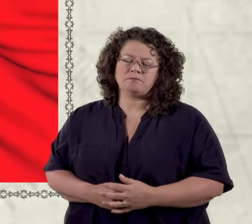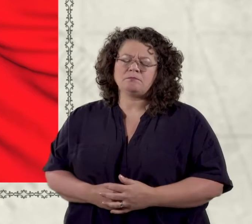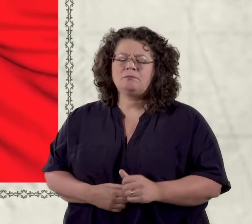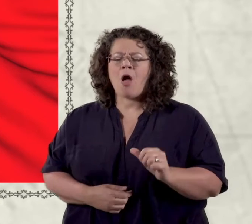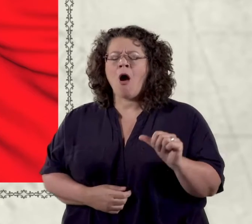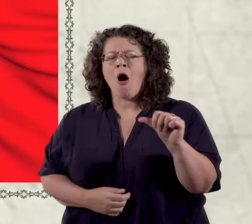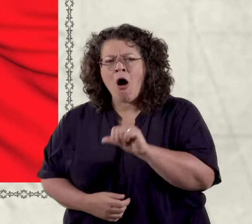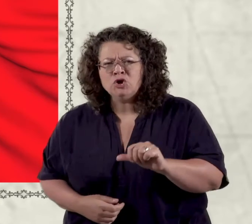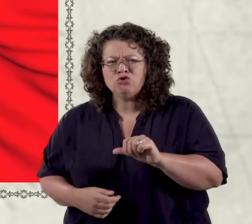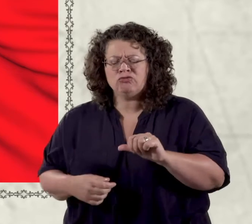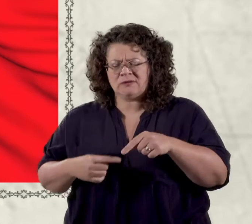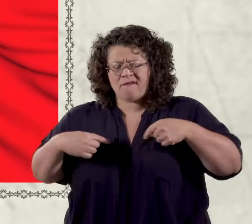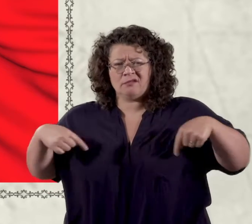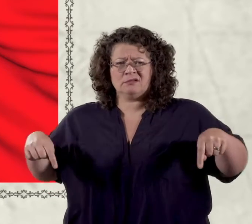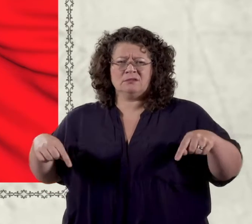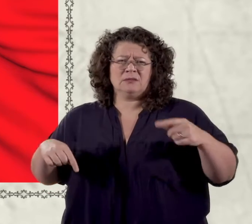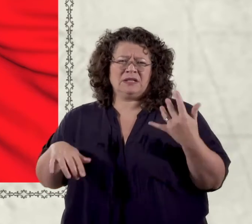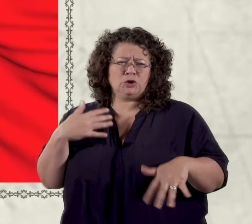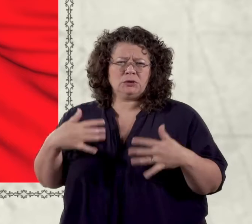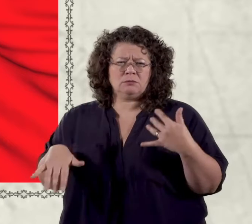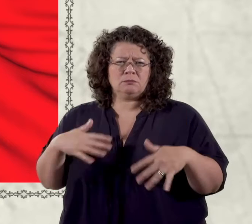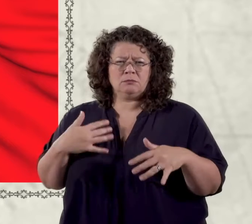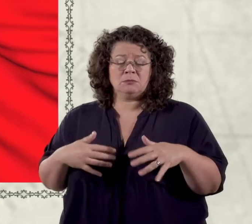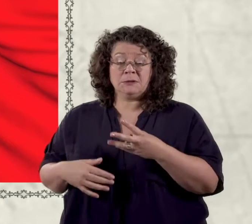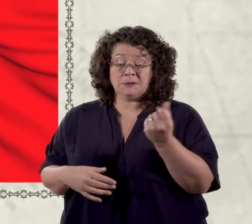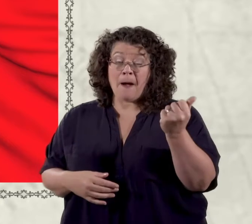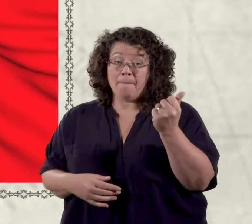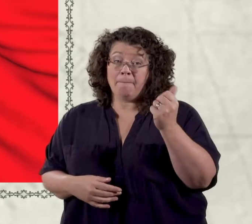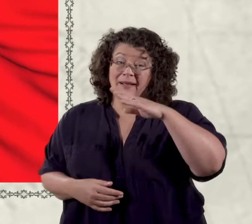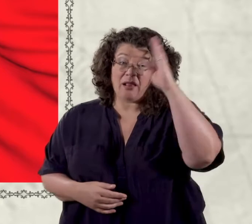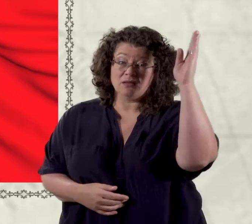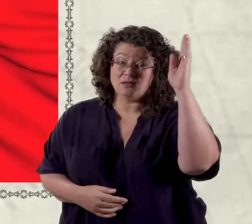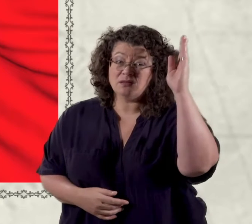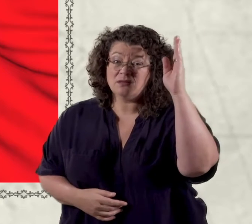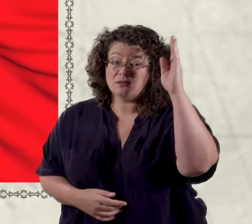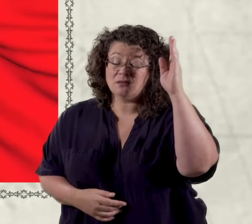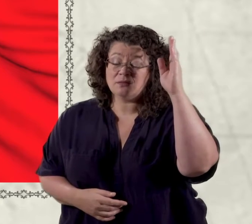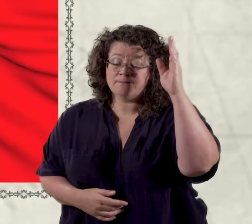Cafodd cannoedd ei ynafu, a ambell rai ei lladd.